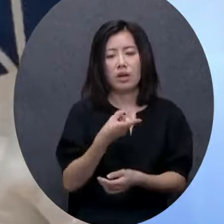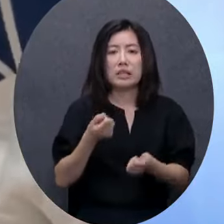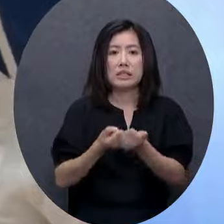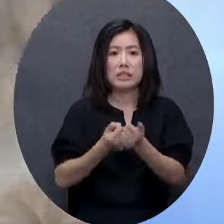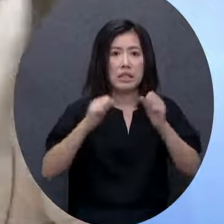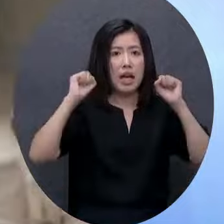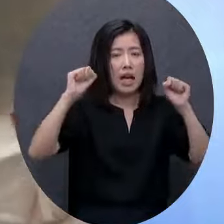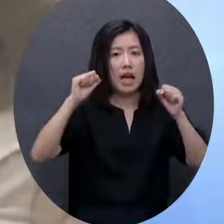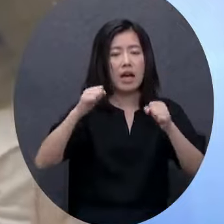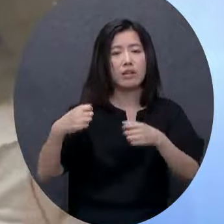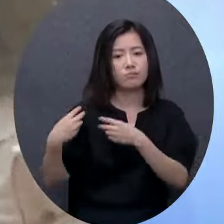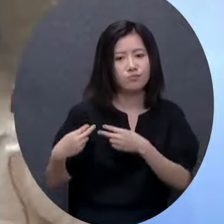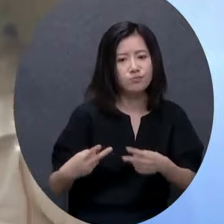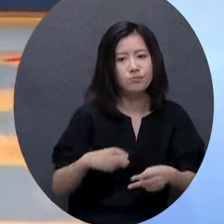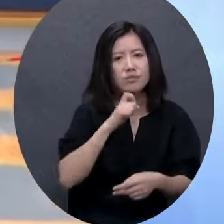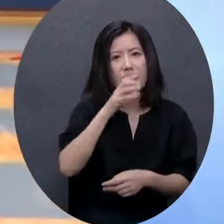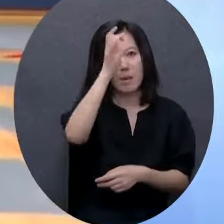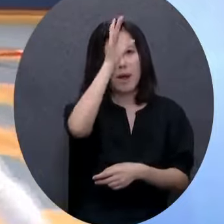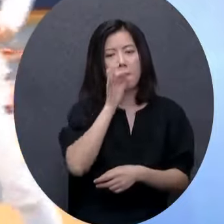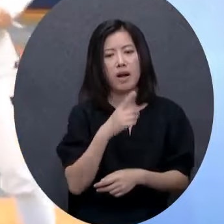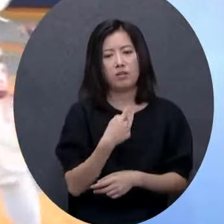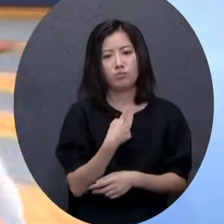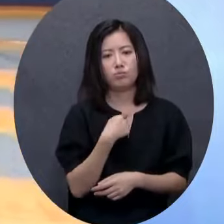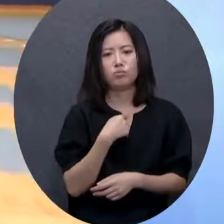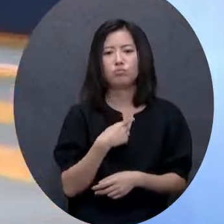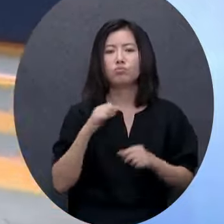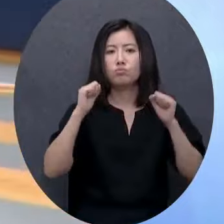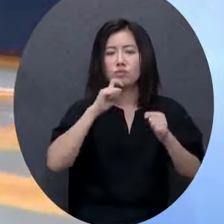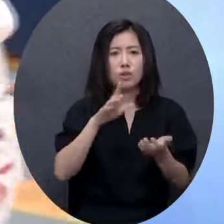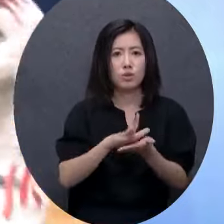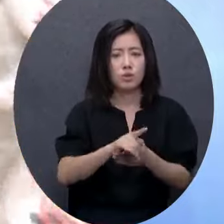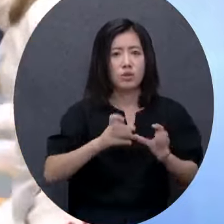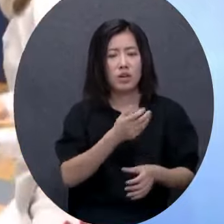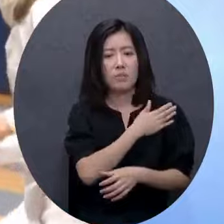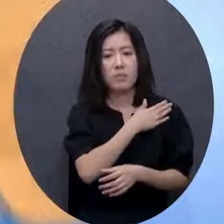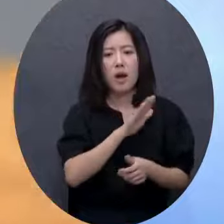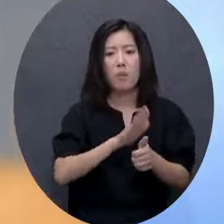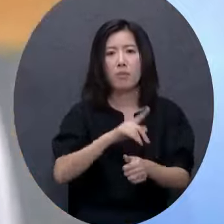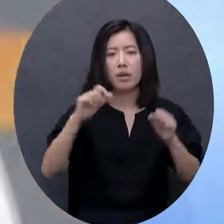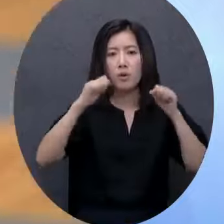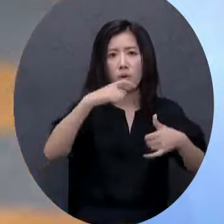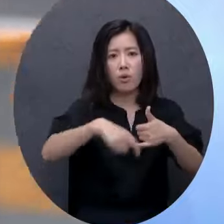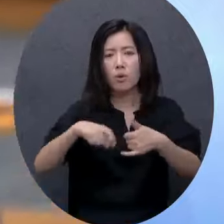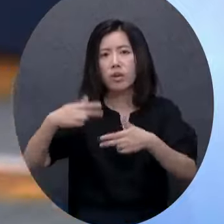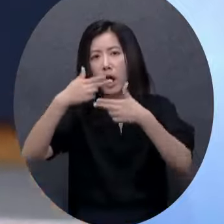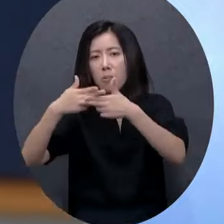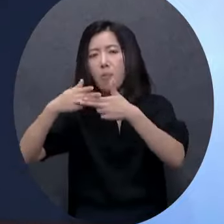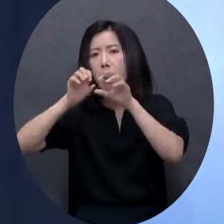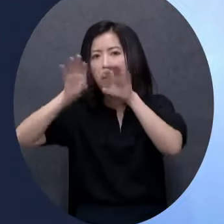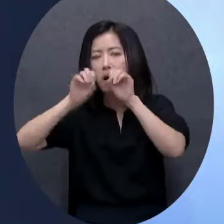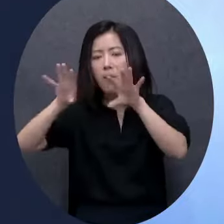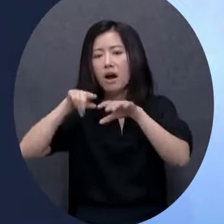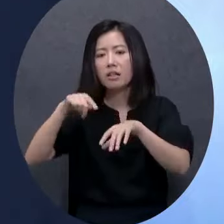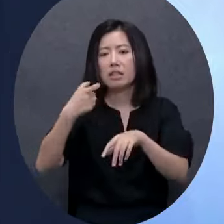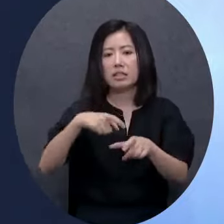推動體育產業要有明星承托。體院有專責部門協助運動員接拍廣告，除了增加